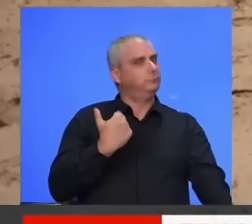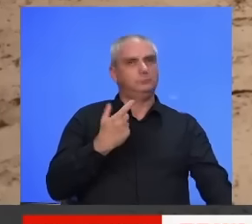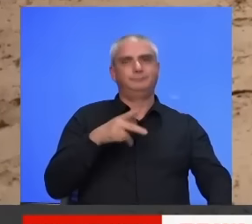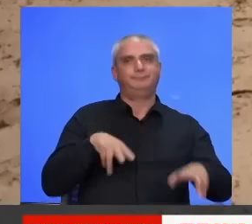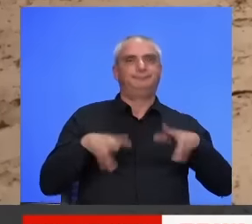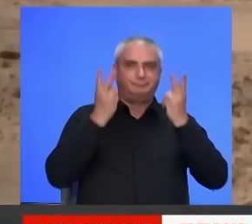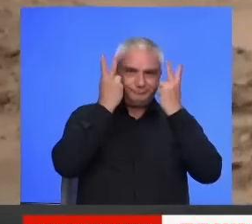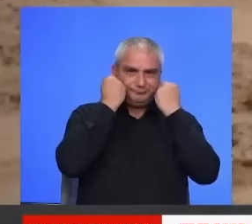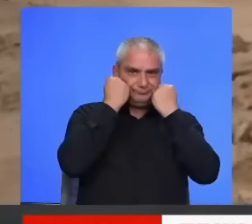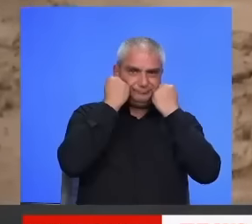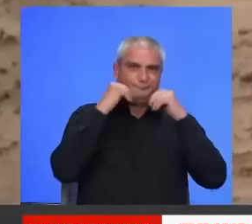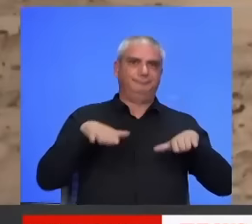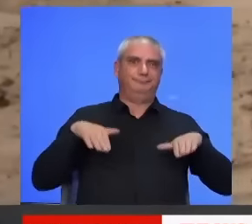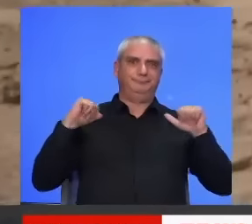פנים.